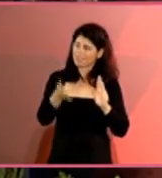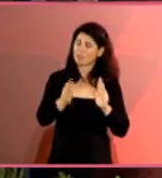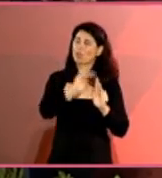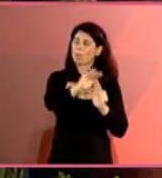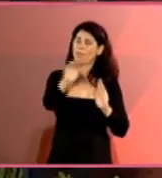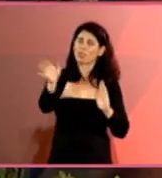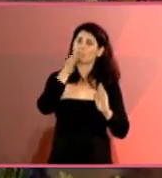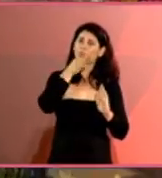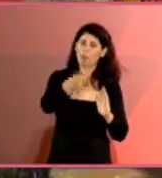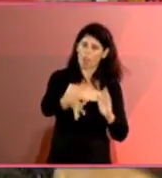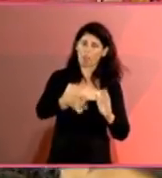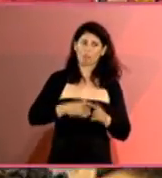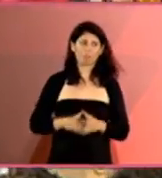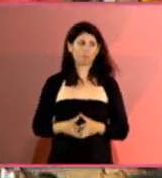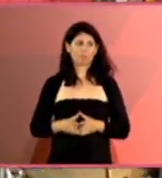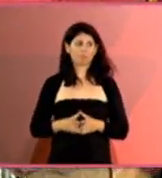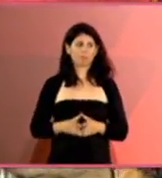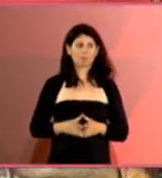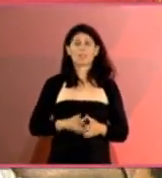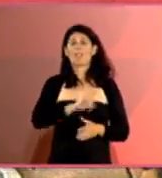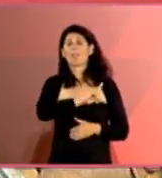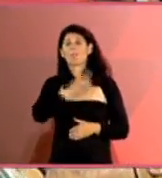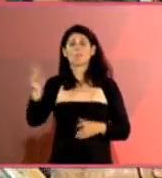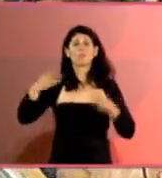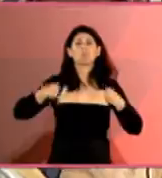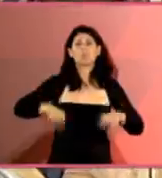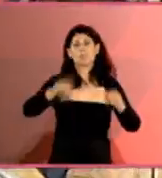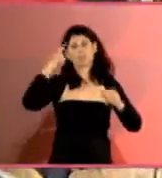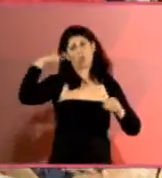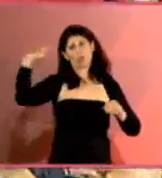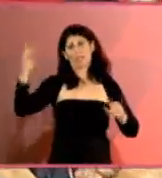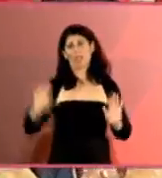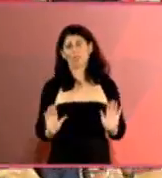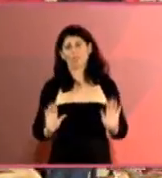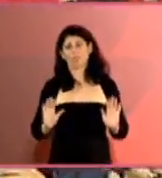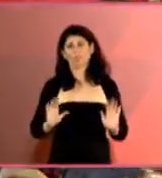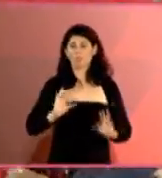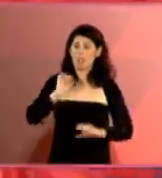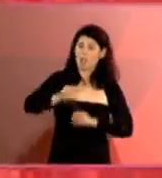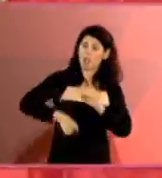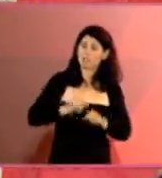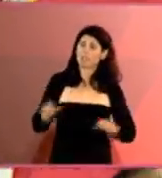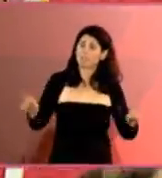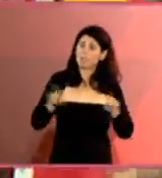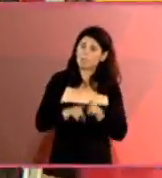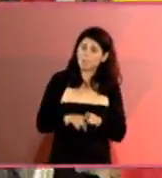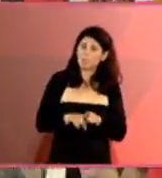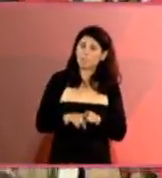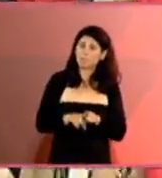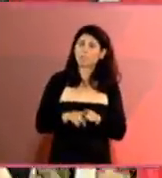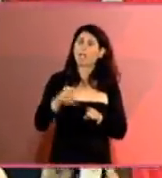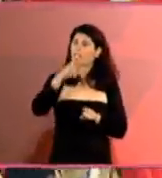απευθυνόμενος λέω, μην πουλήσετε τα όνειρά σας. Αγωνιστείτε μαζί μας για